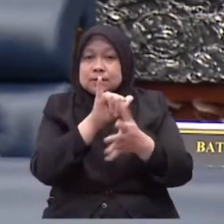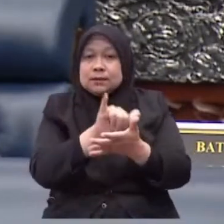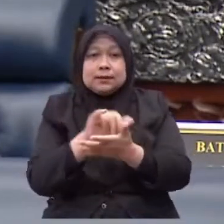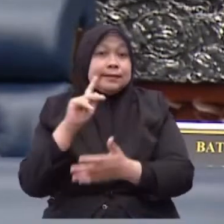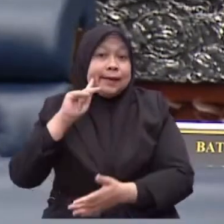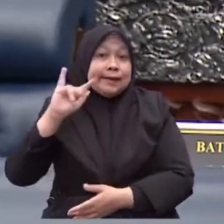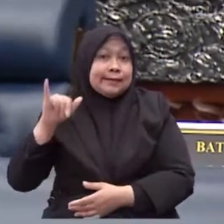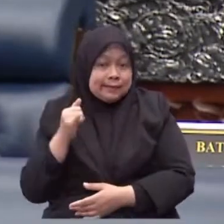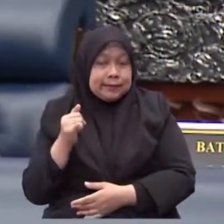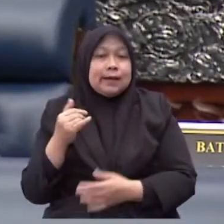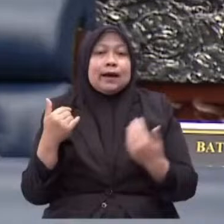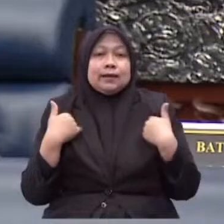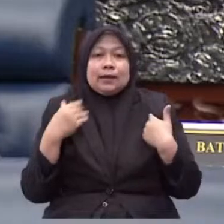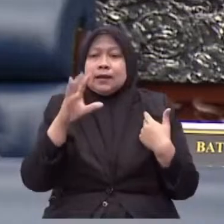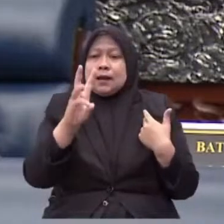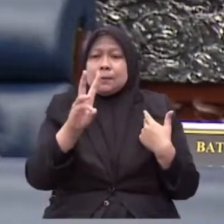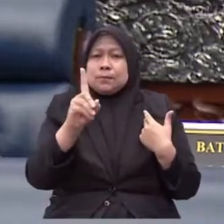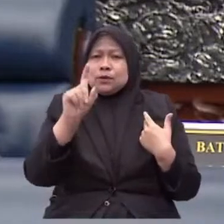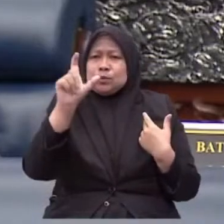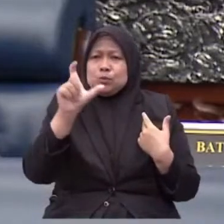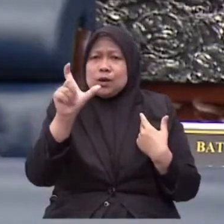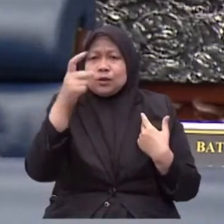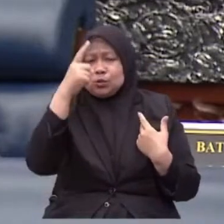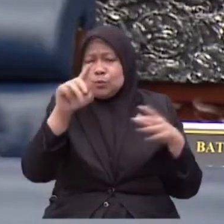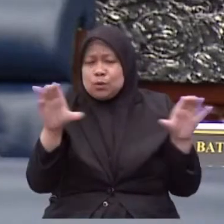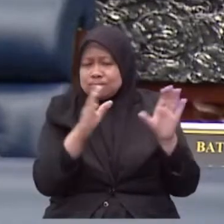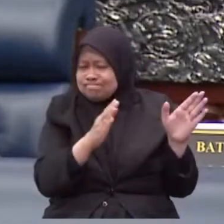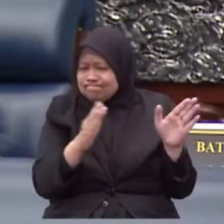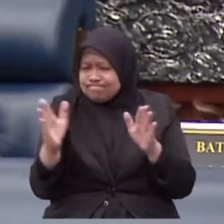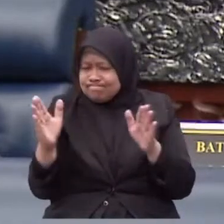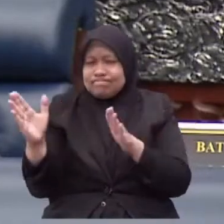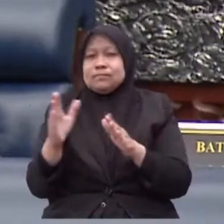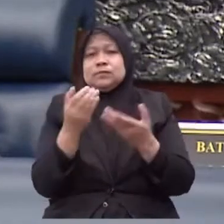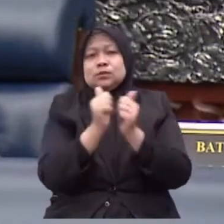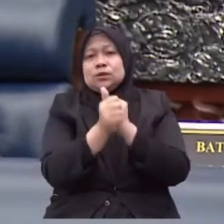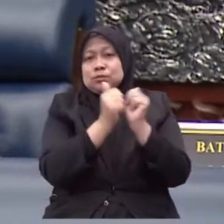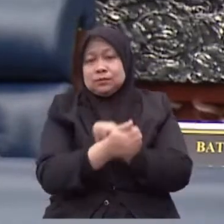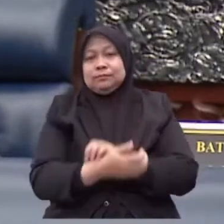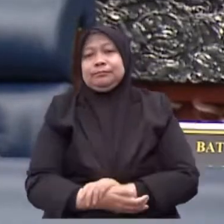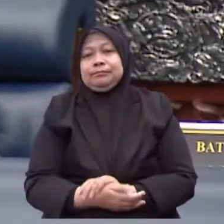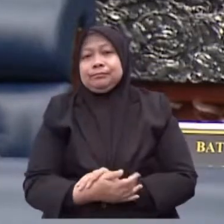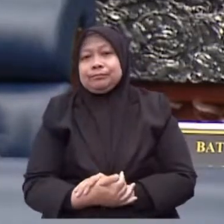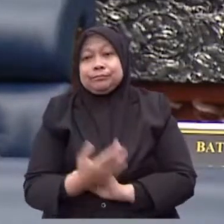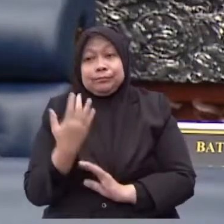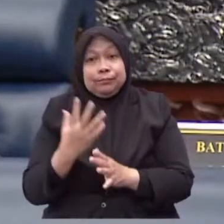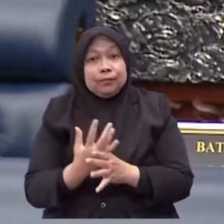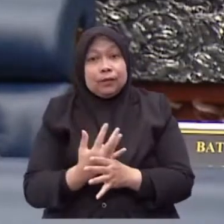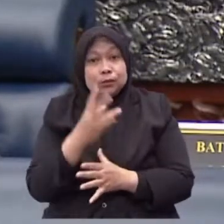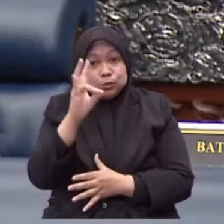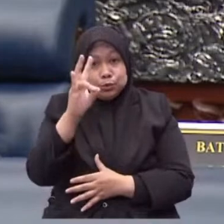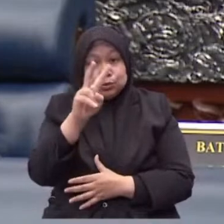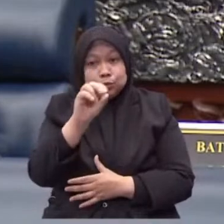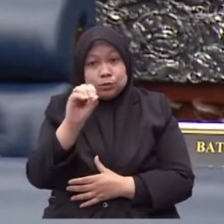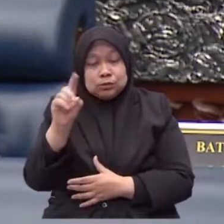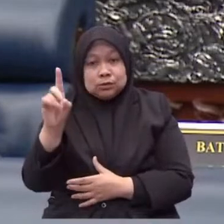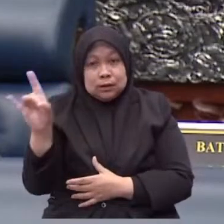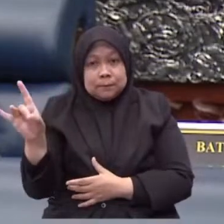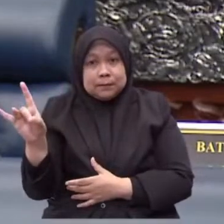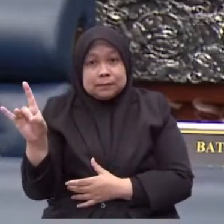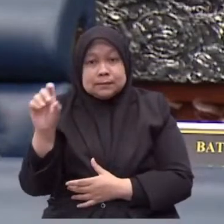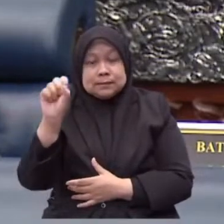kece mempunyai 61 bulan untuk buat persiapan pasukan julai 2018